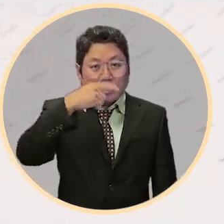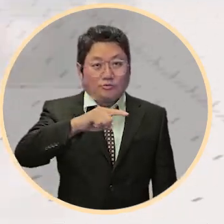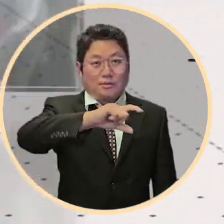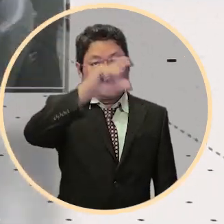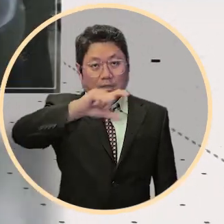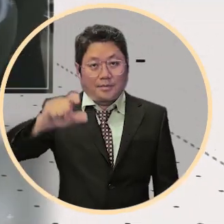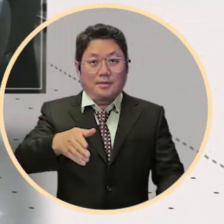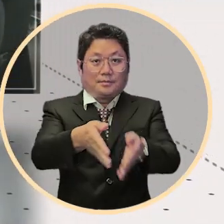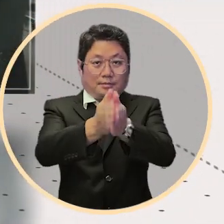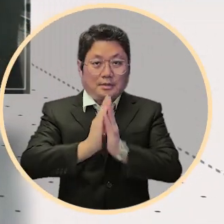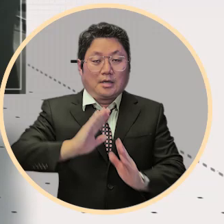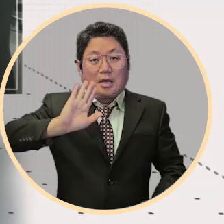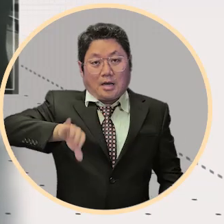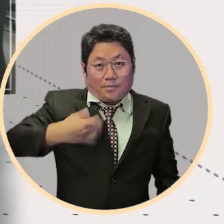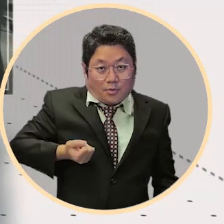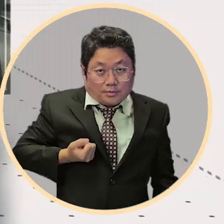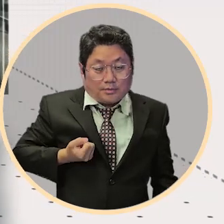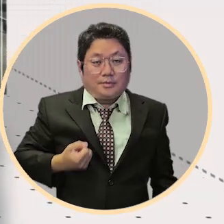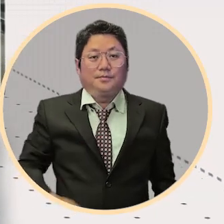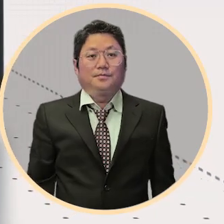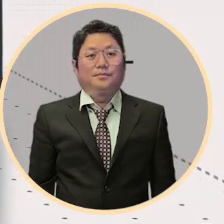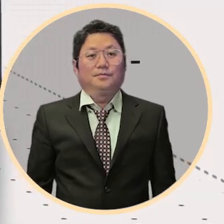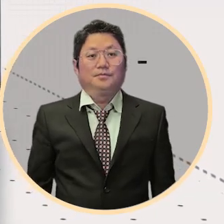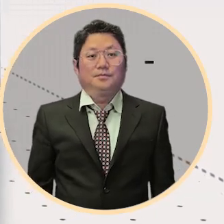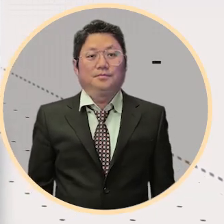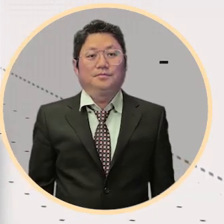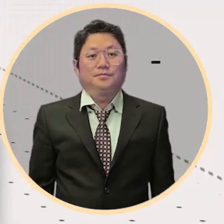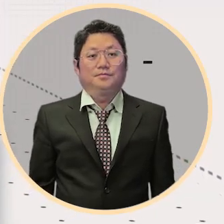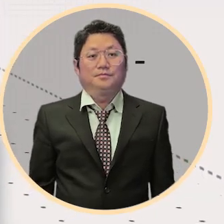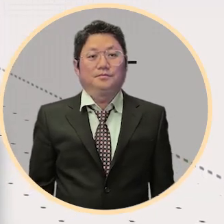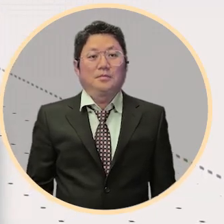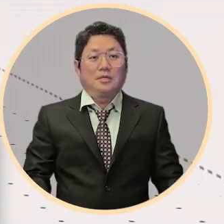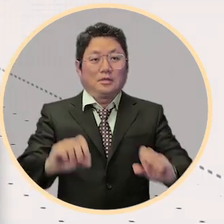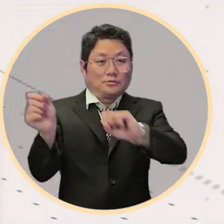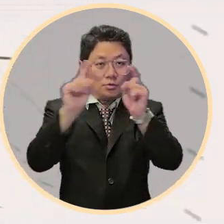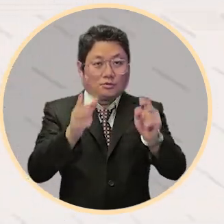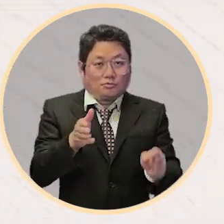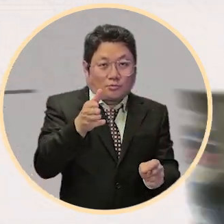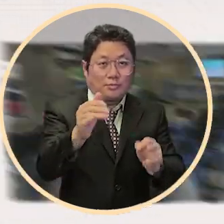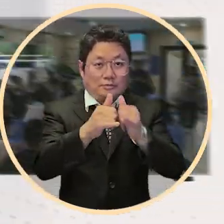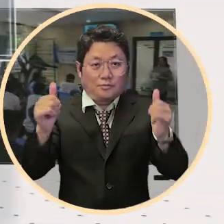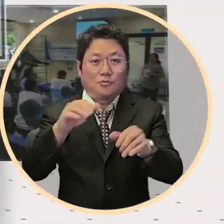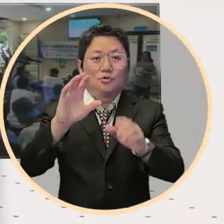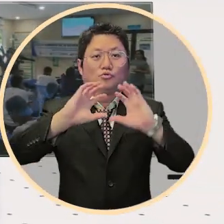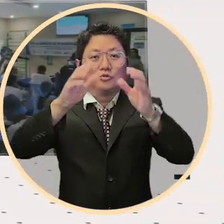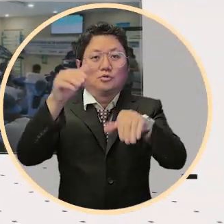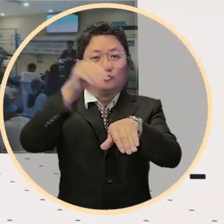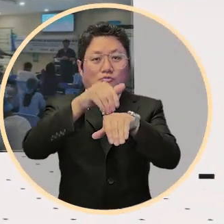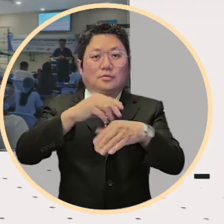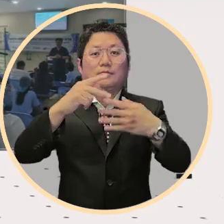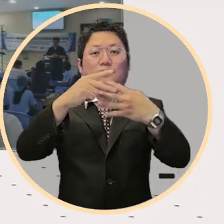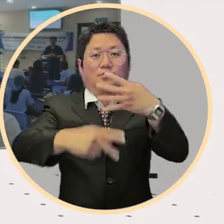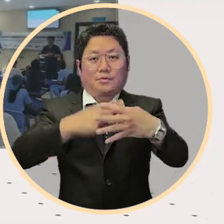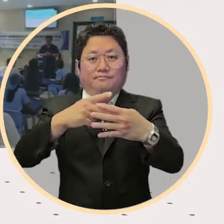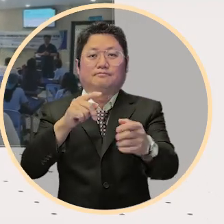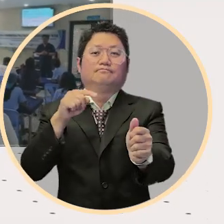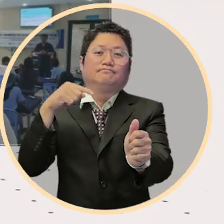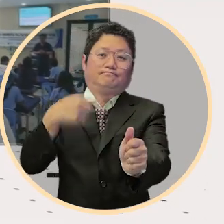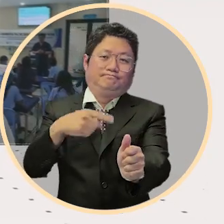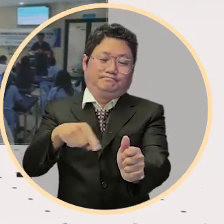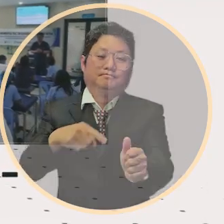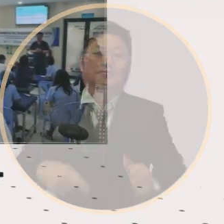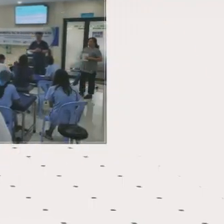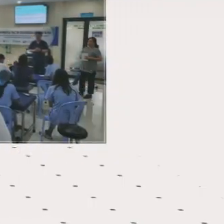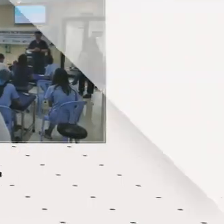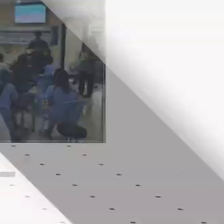태국, 네팔, 미얀마, 캄보디아 등의 재활 전문 인력에게 국제연수 프로그램을 제공해오고